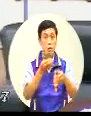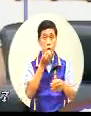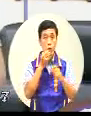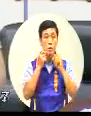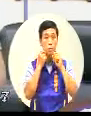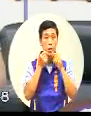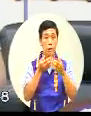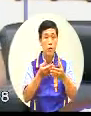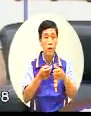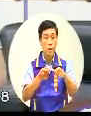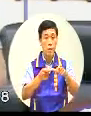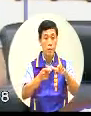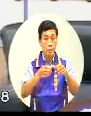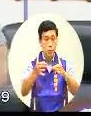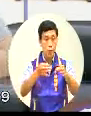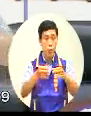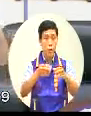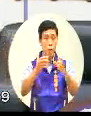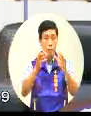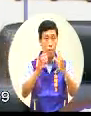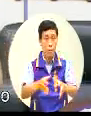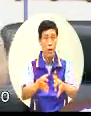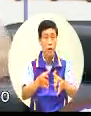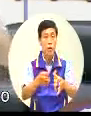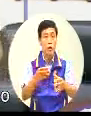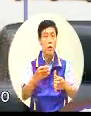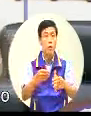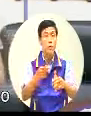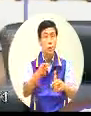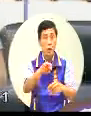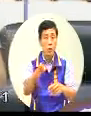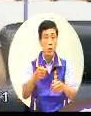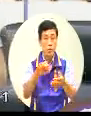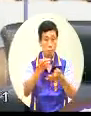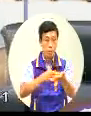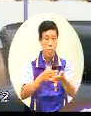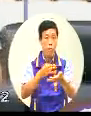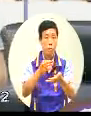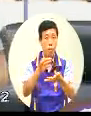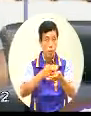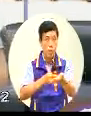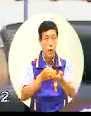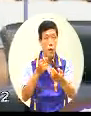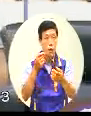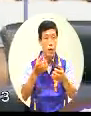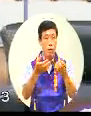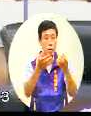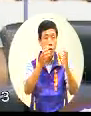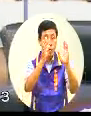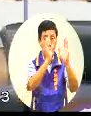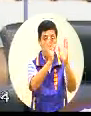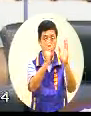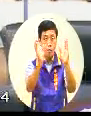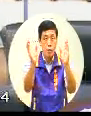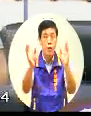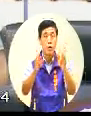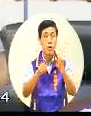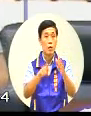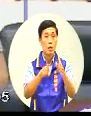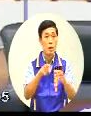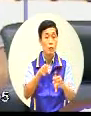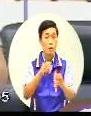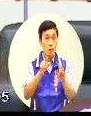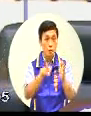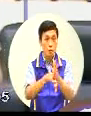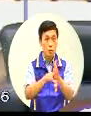卖啊，那之前他们要卖的时候或要上架的时候或是上市的时候，到底我们是否有没